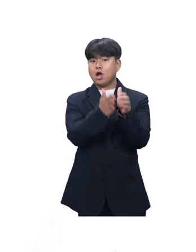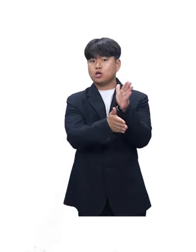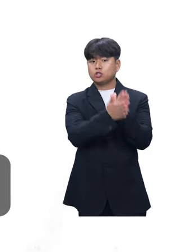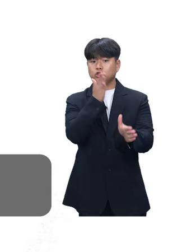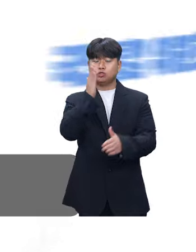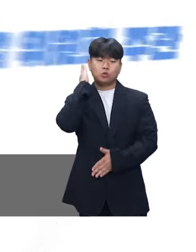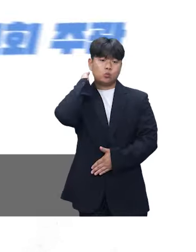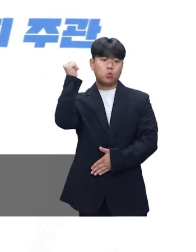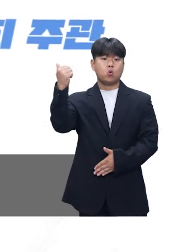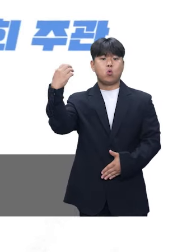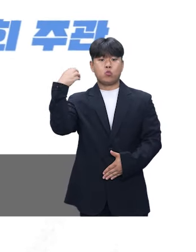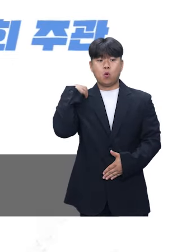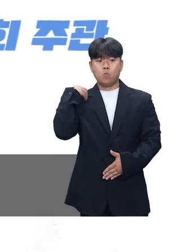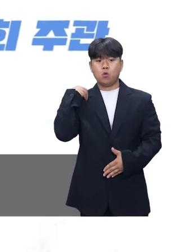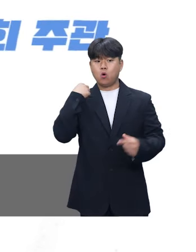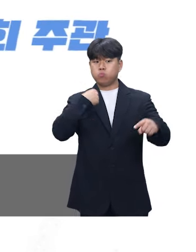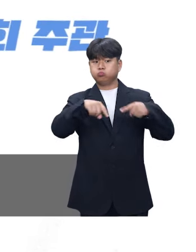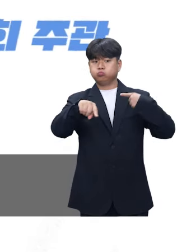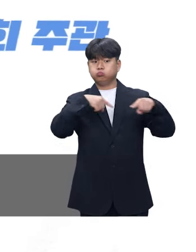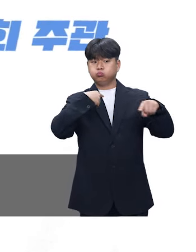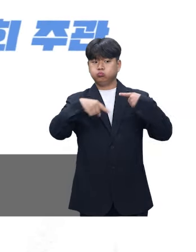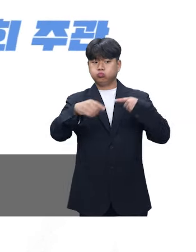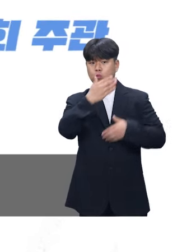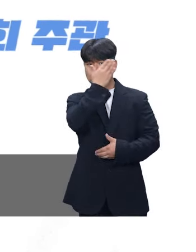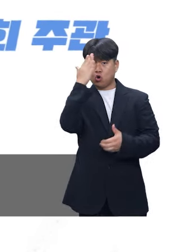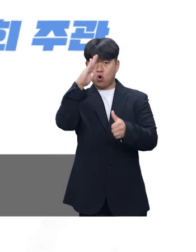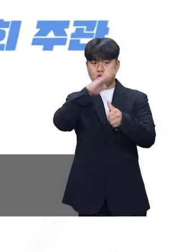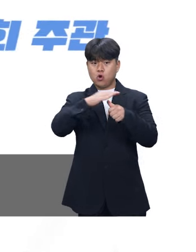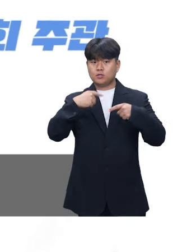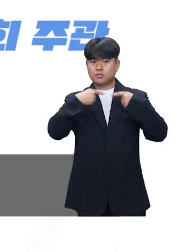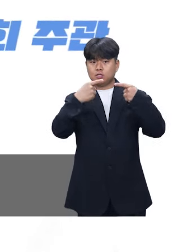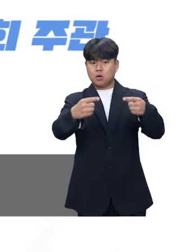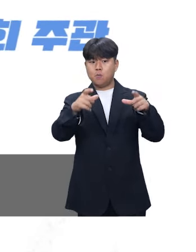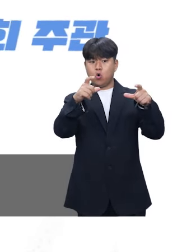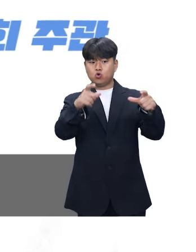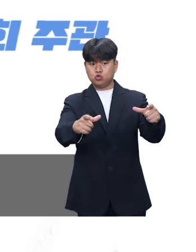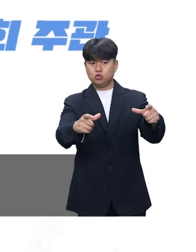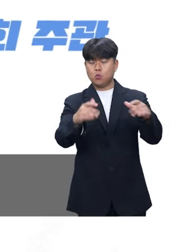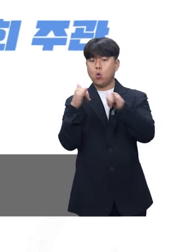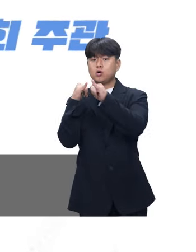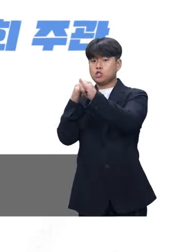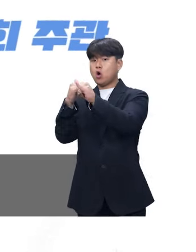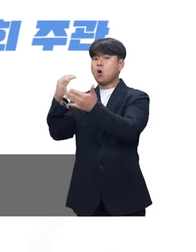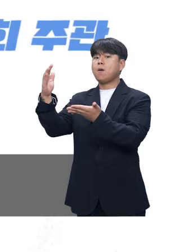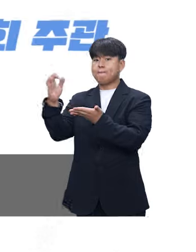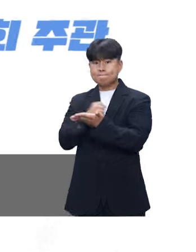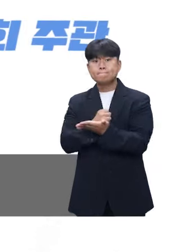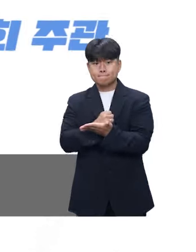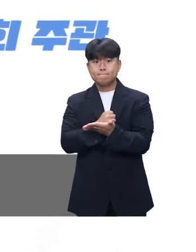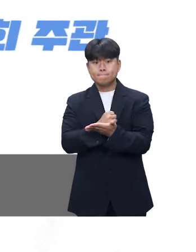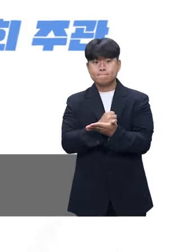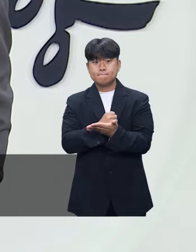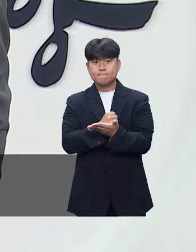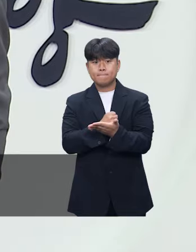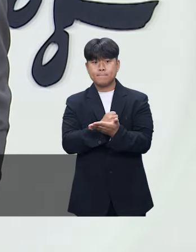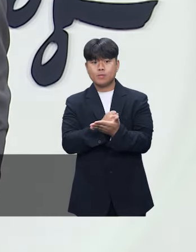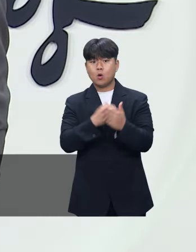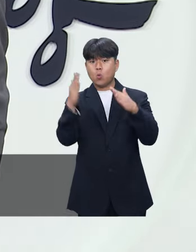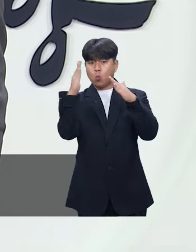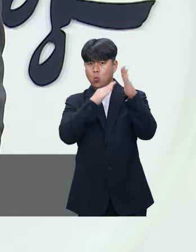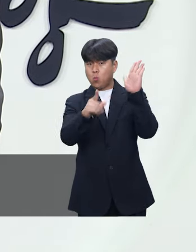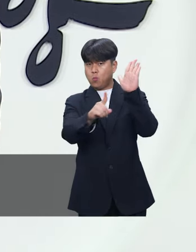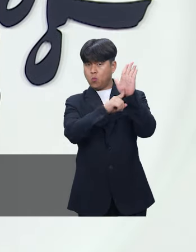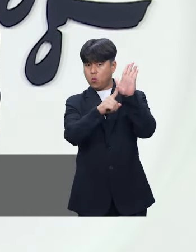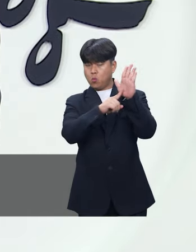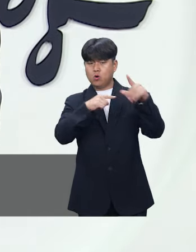안양시가 대통령 직속 국민통합위원회가 주관하는 청년참여 우수지역 공모에서 장려상을 수상했습니다. 이번